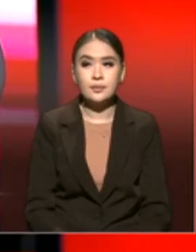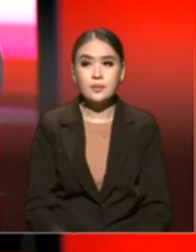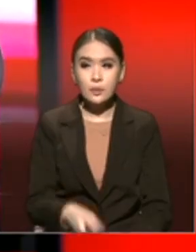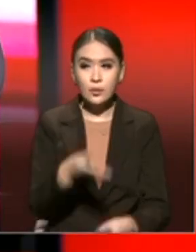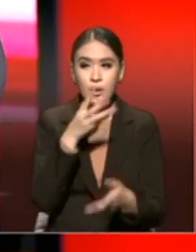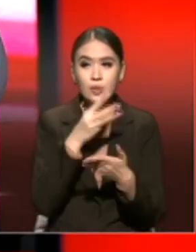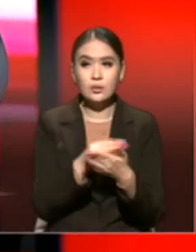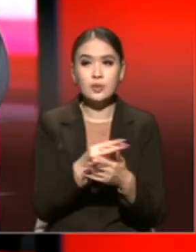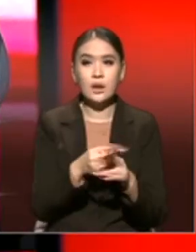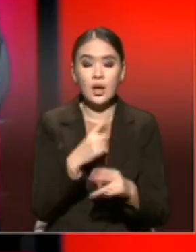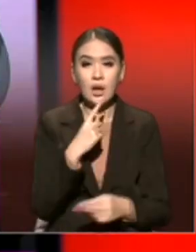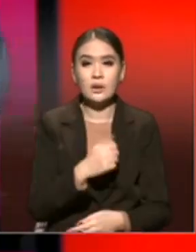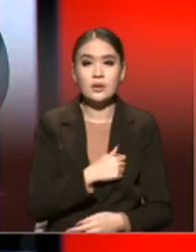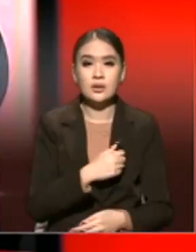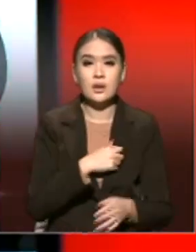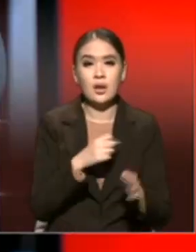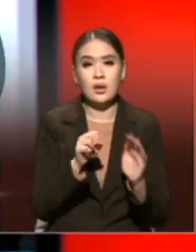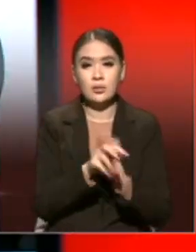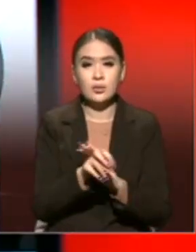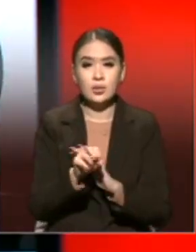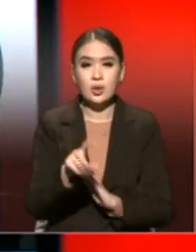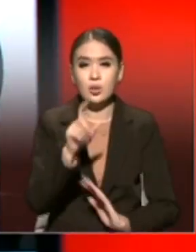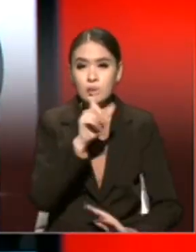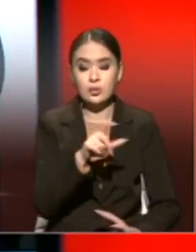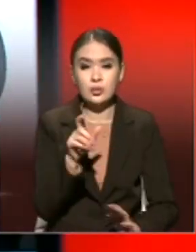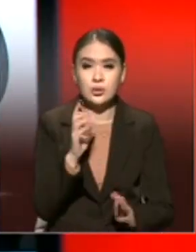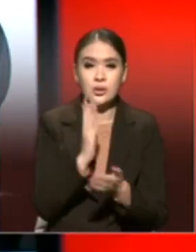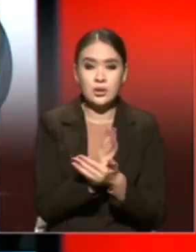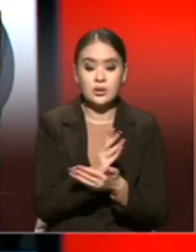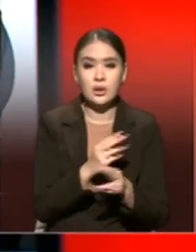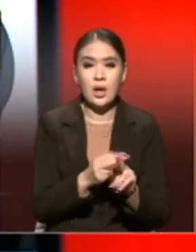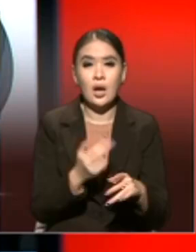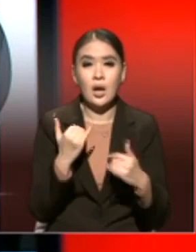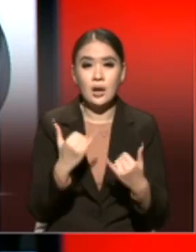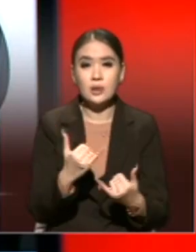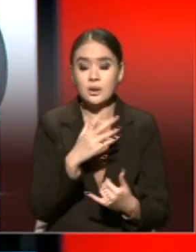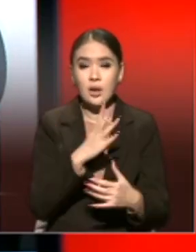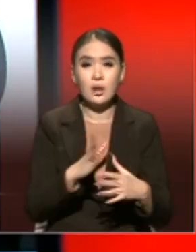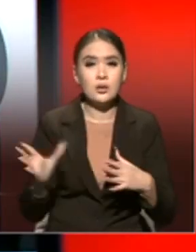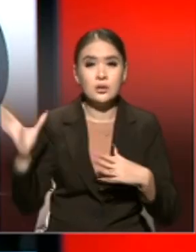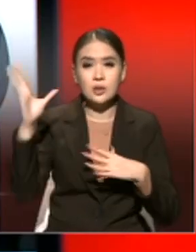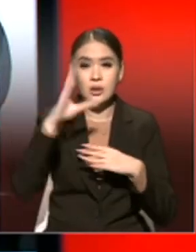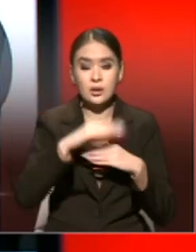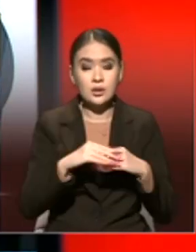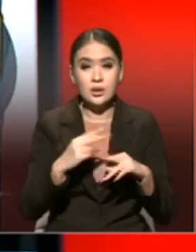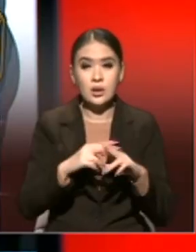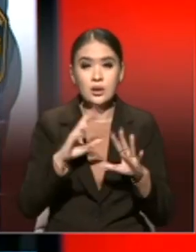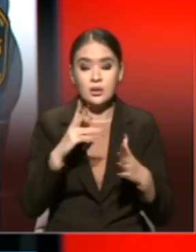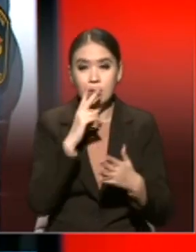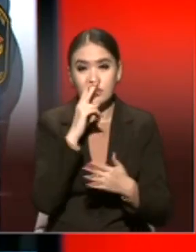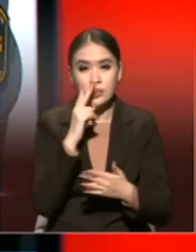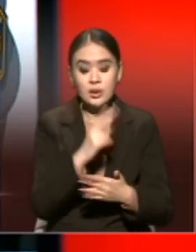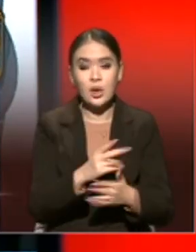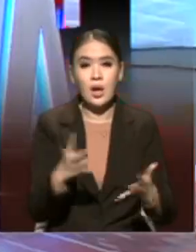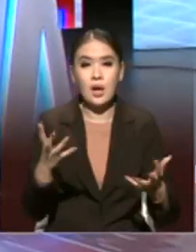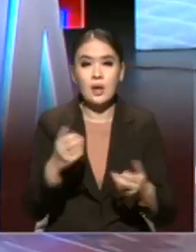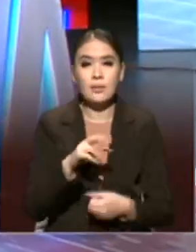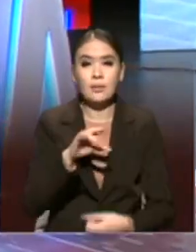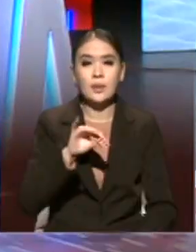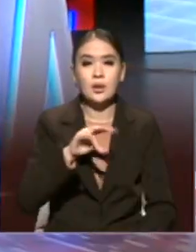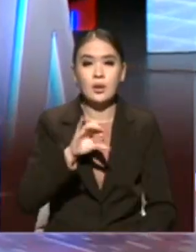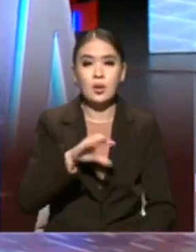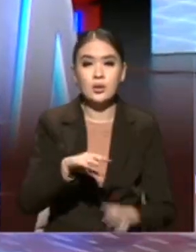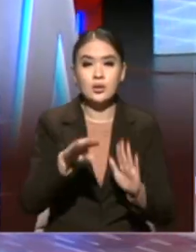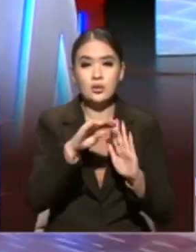өздерінің шешімдерімен әскерден қашқақтап, жалтарақтап жүргендері бар. Ал қазіргі таңға кешке келетін болсақ, біздің осы мына алған пилоттық